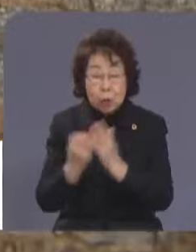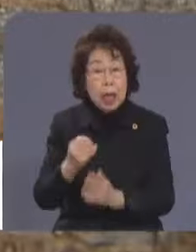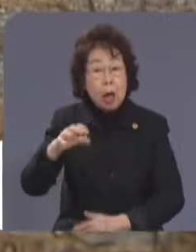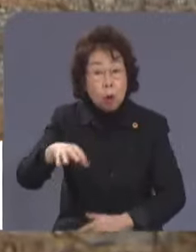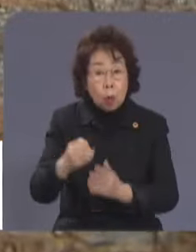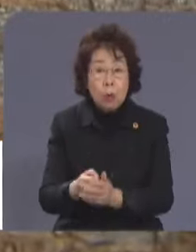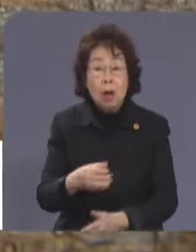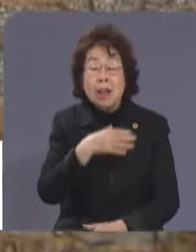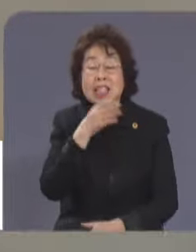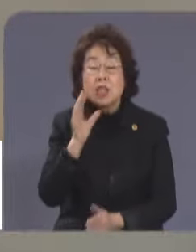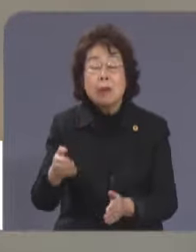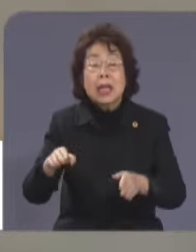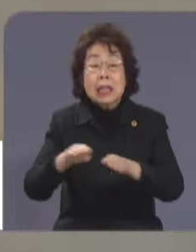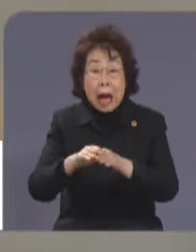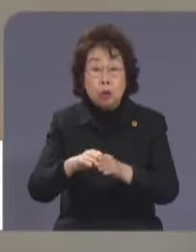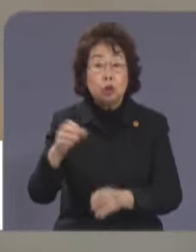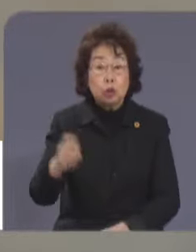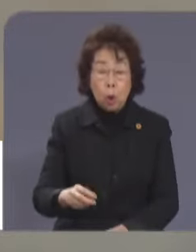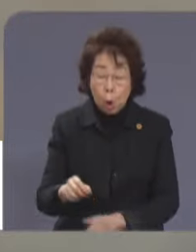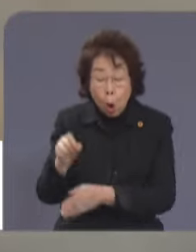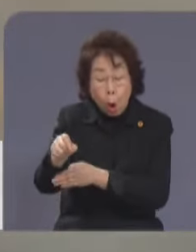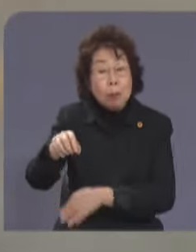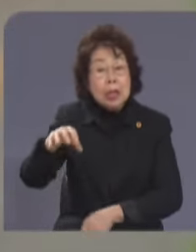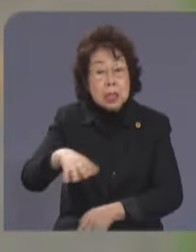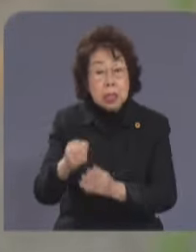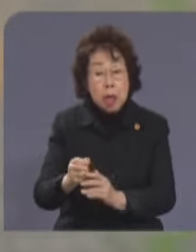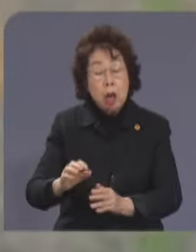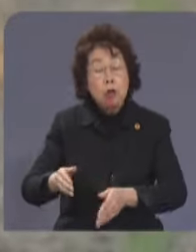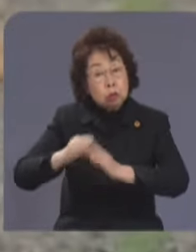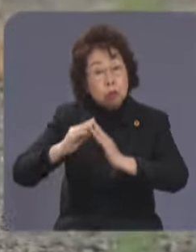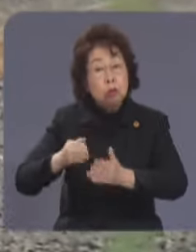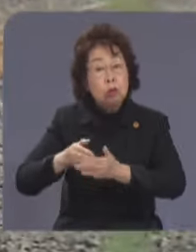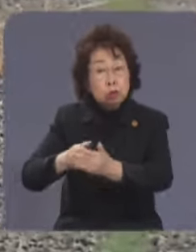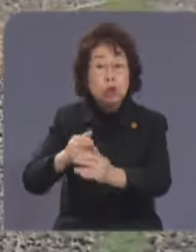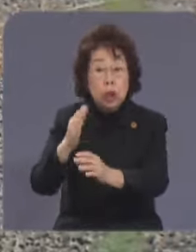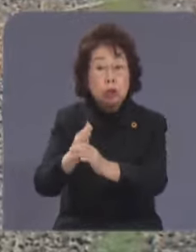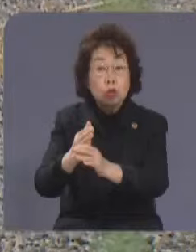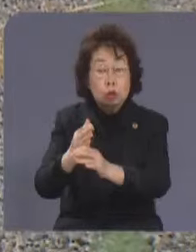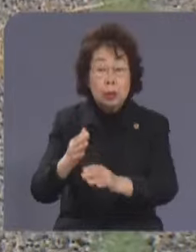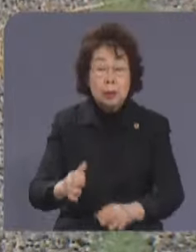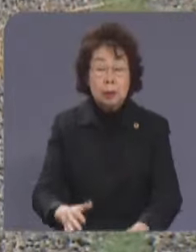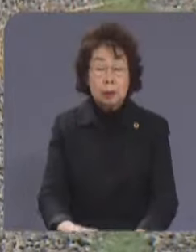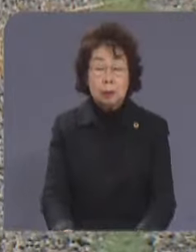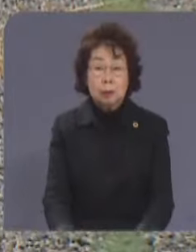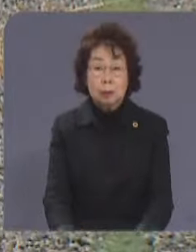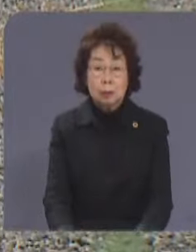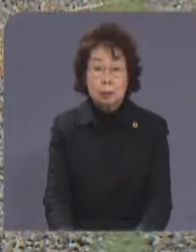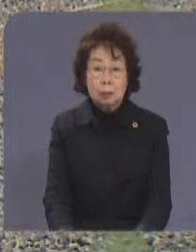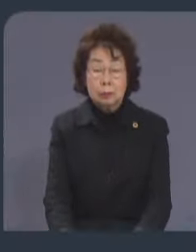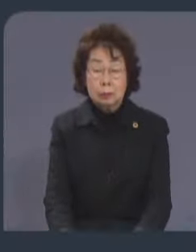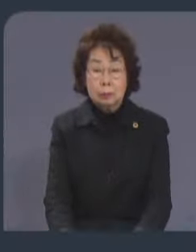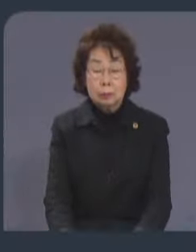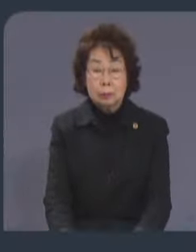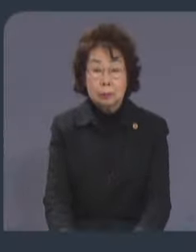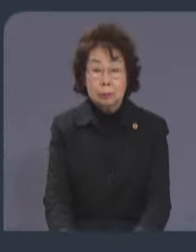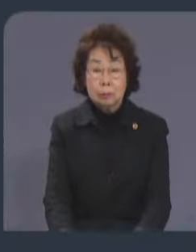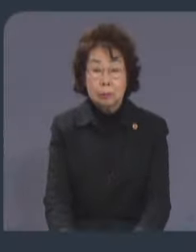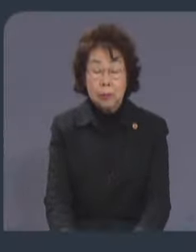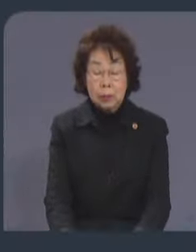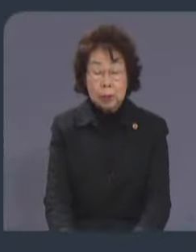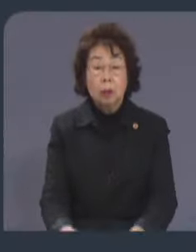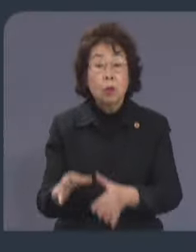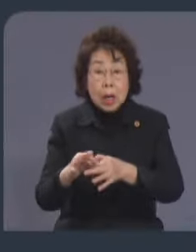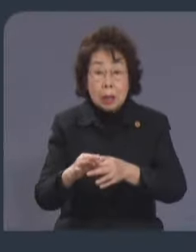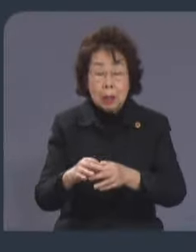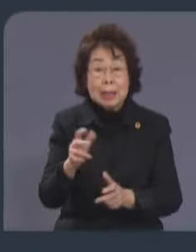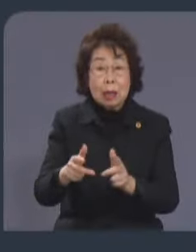마린시티의 대규모 실버타운과 오피스텔 건설을 추진 중에 있는 것으로 KBS 취재 결과 확인됐습니다. 이와